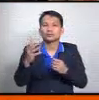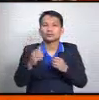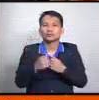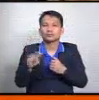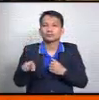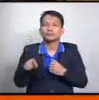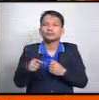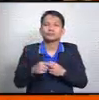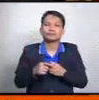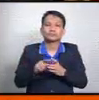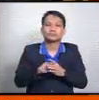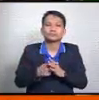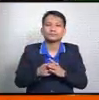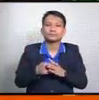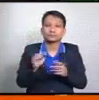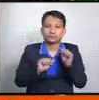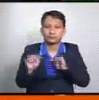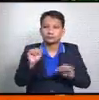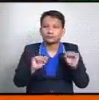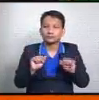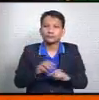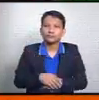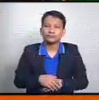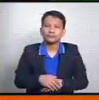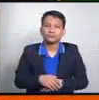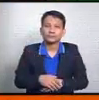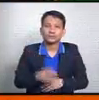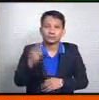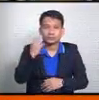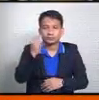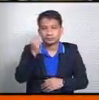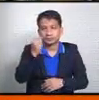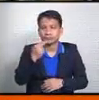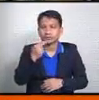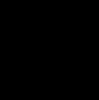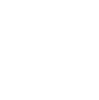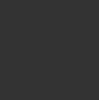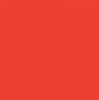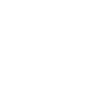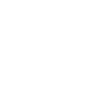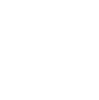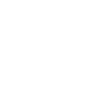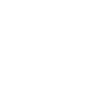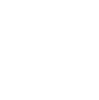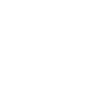halaga ng pinsala. Umaaksyon, Hannibal Talete, News 5.